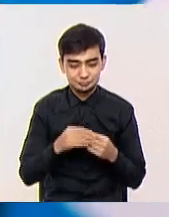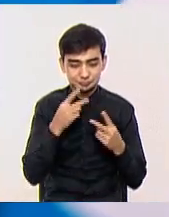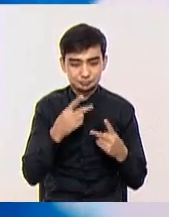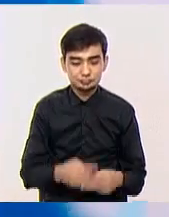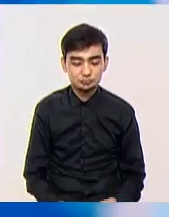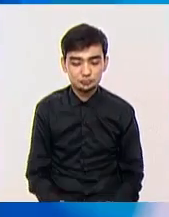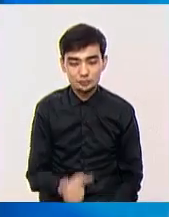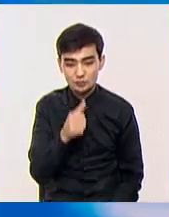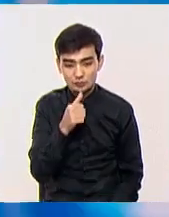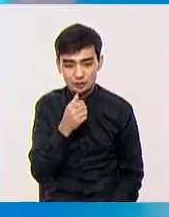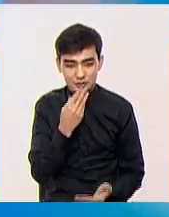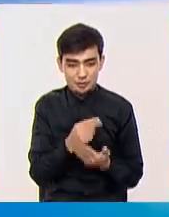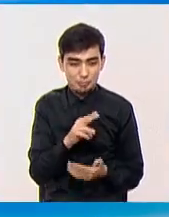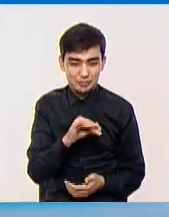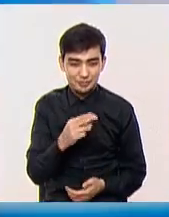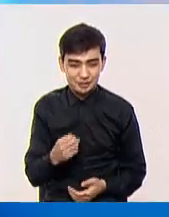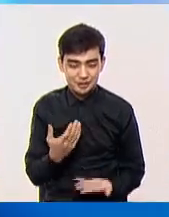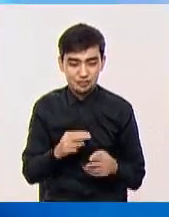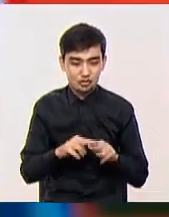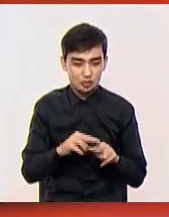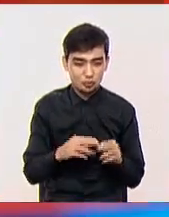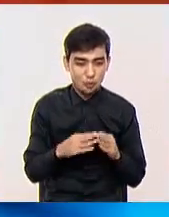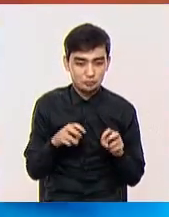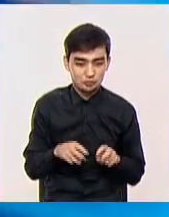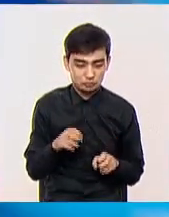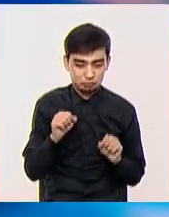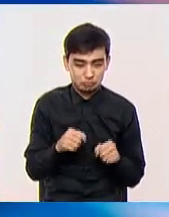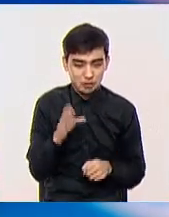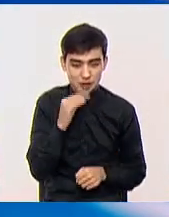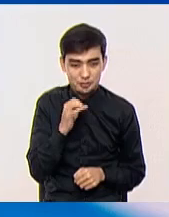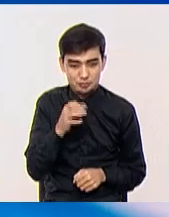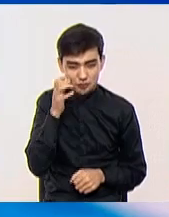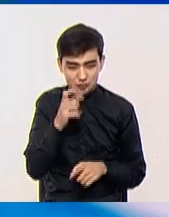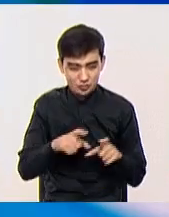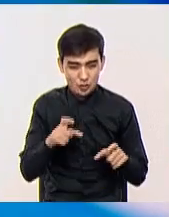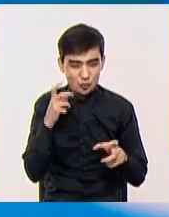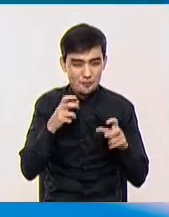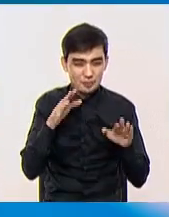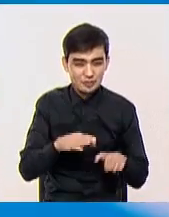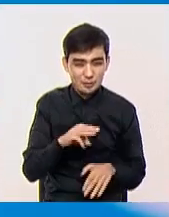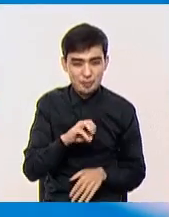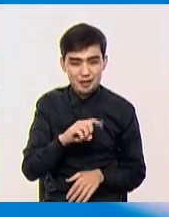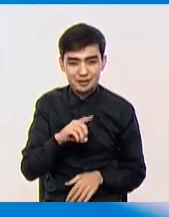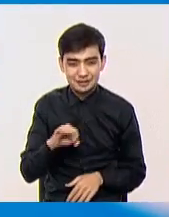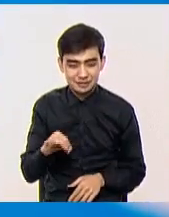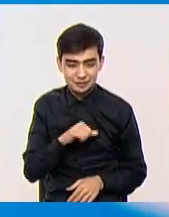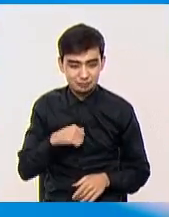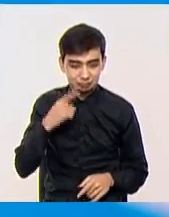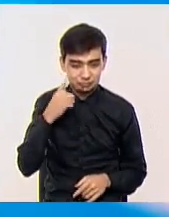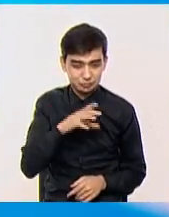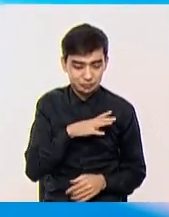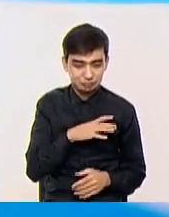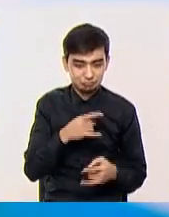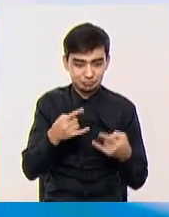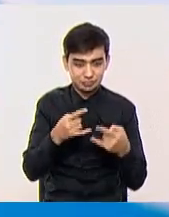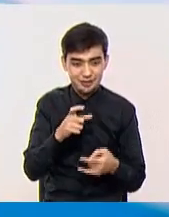попробовать пиццу или шоколад не выходя из дома вполне возможно профессор из токийского университета мэдди создал телевизионный